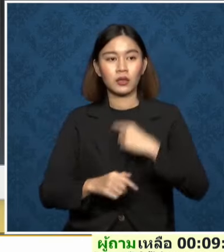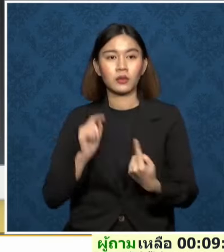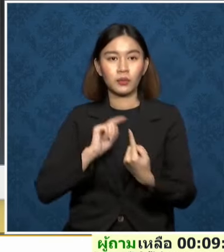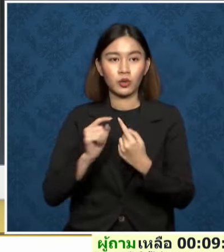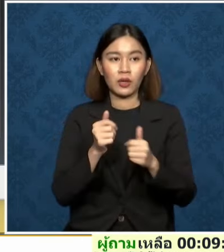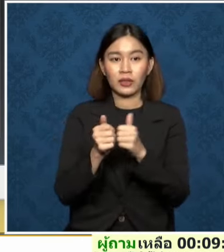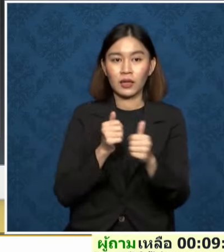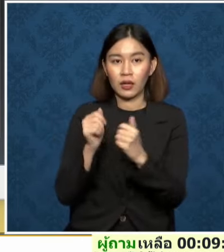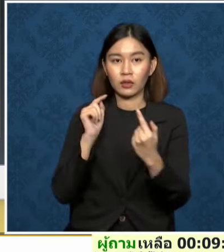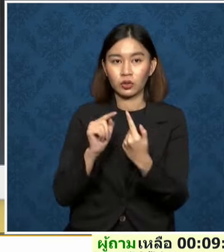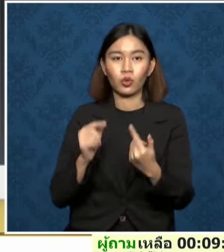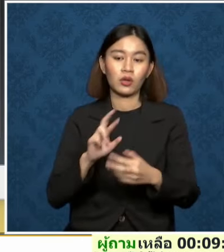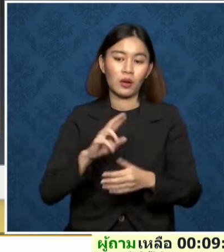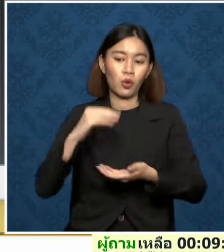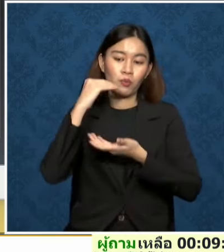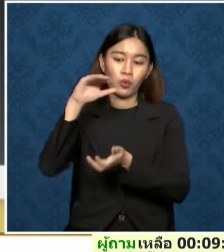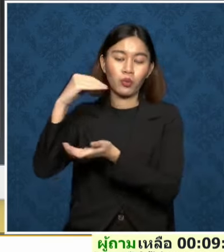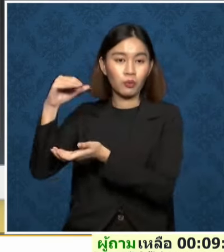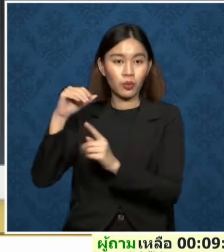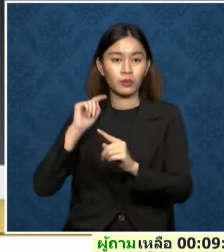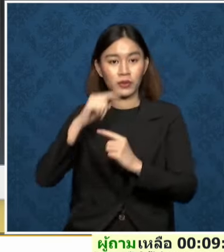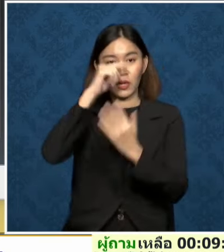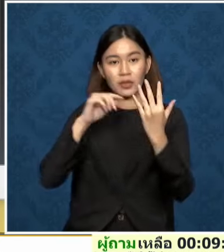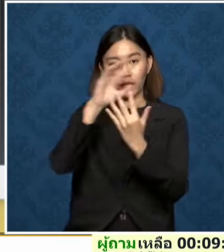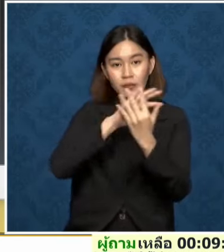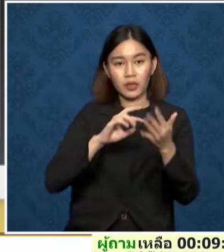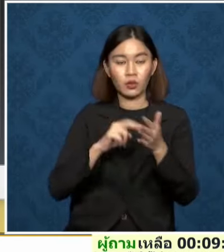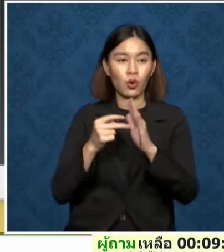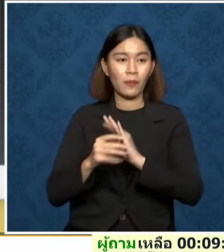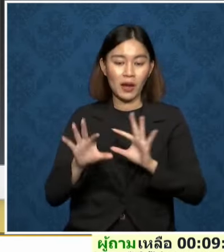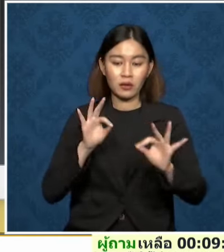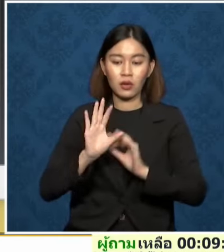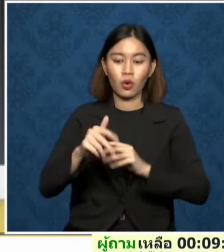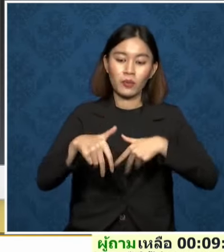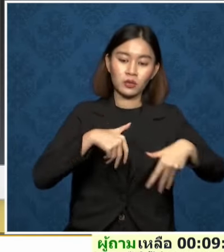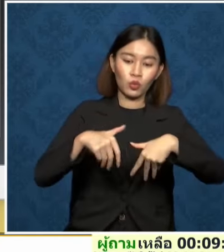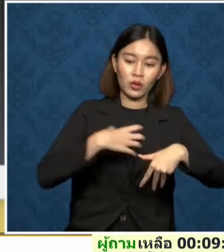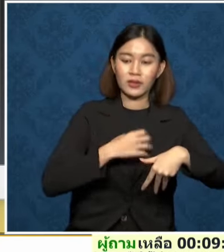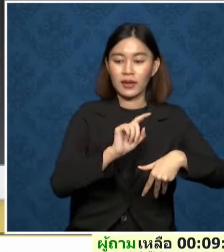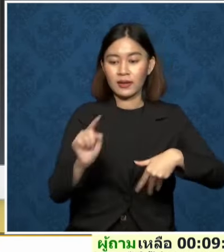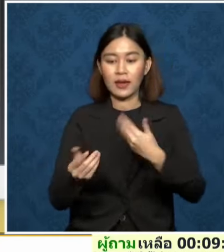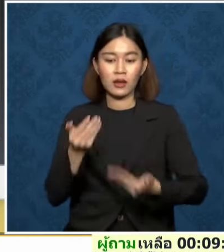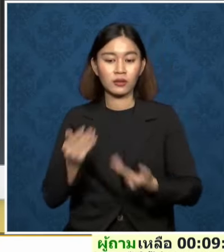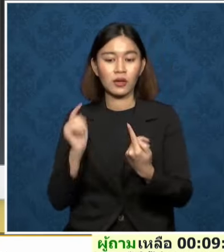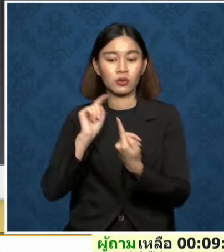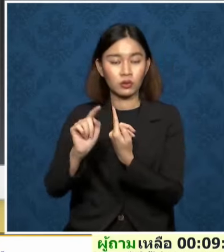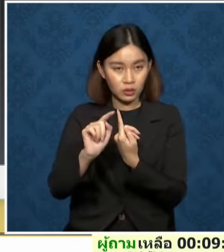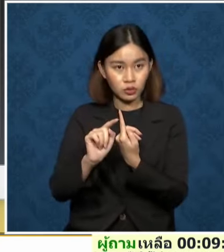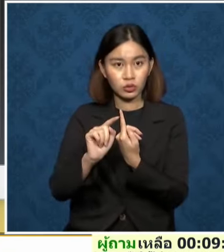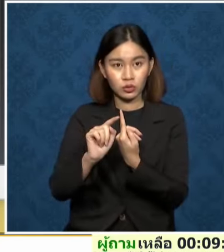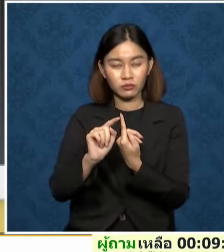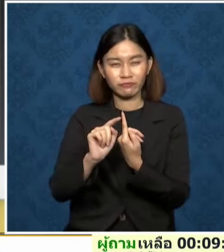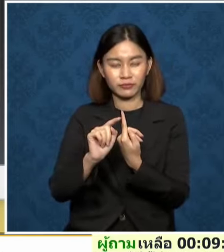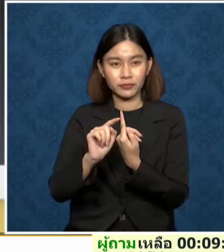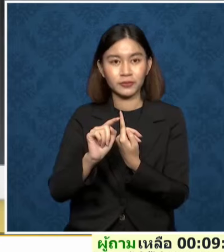องการแ่งครั้นในระบบโจิสติของประเทศรวมทั้งเป็เส้ทางเลือกของพี่น้ประชาชนที่จะเดนทางไปไปส